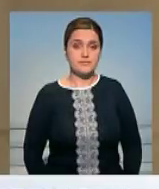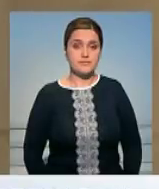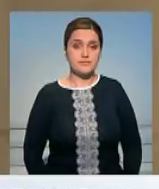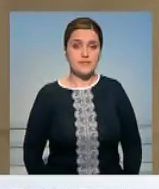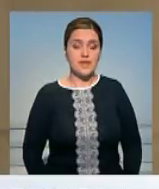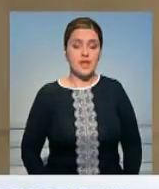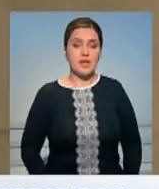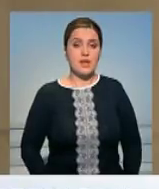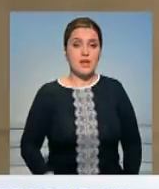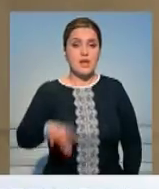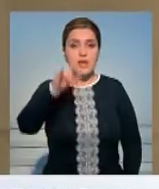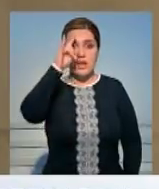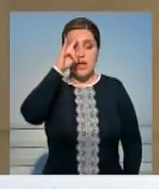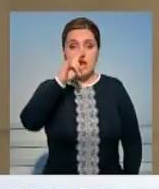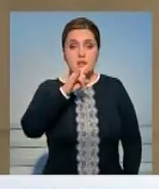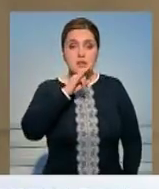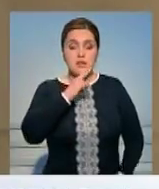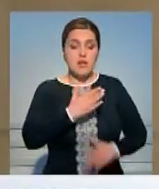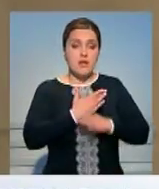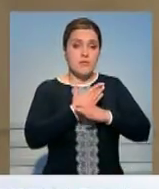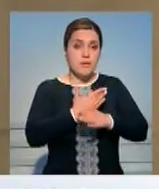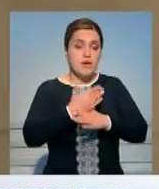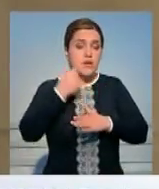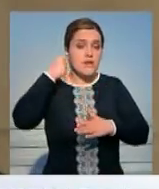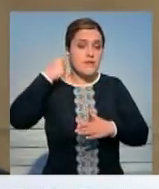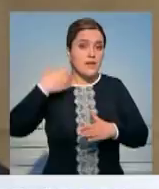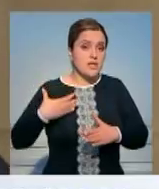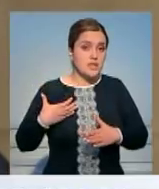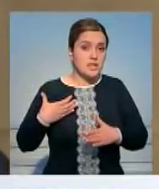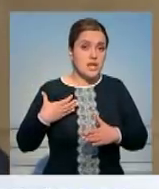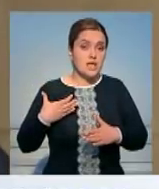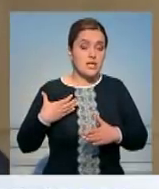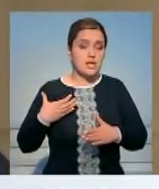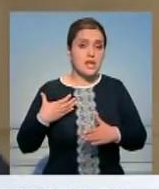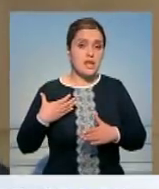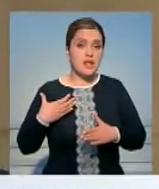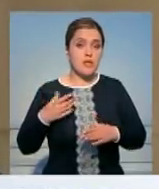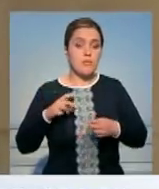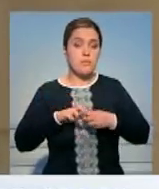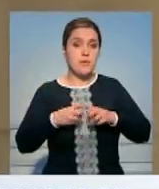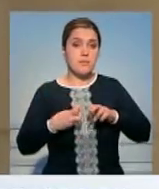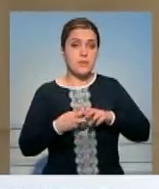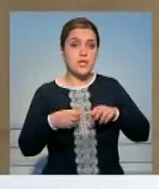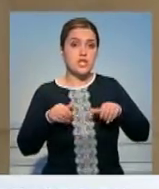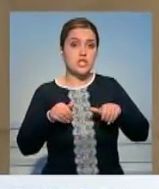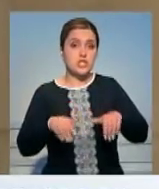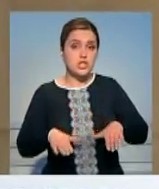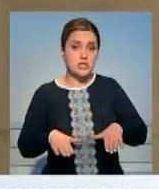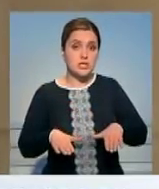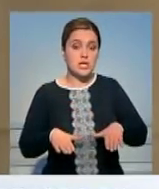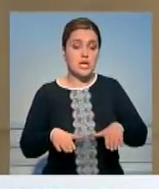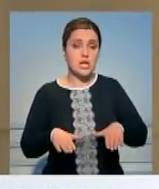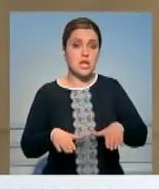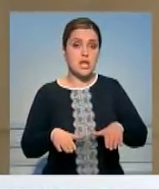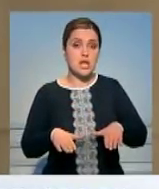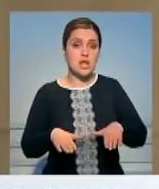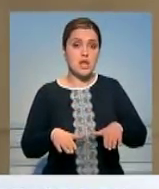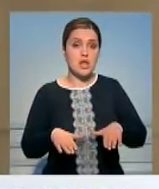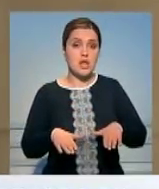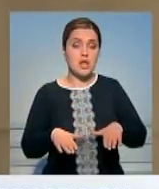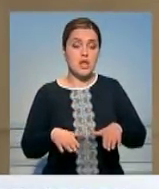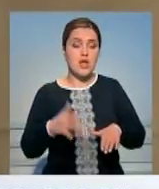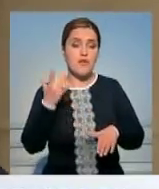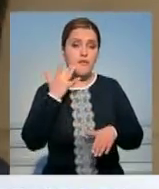ключевое видение, которое Казахстан придерживался, это то, что мы все время говорим про безопасность, но безопасность,